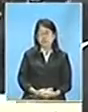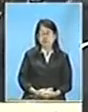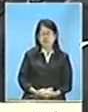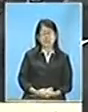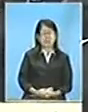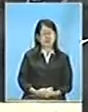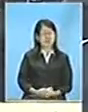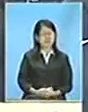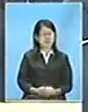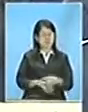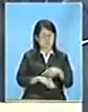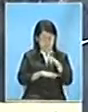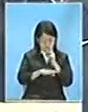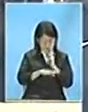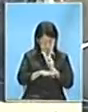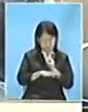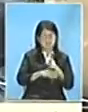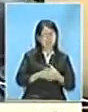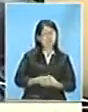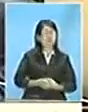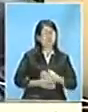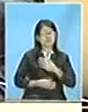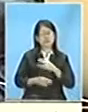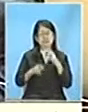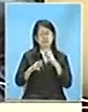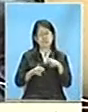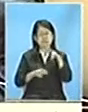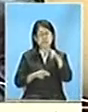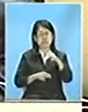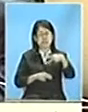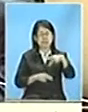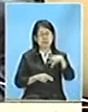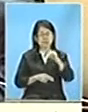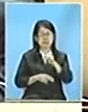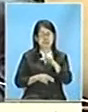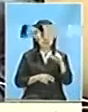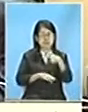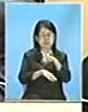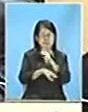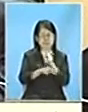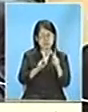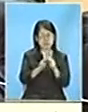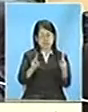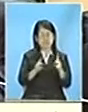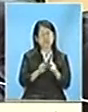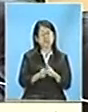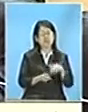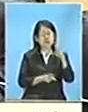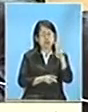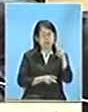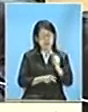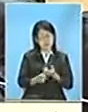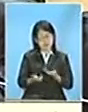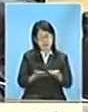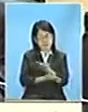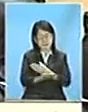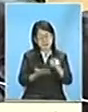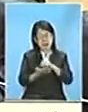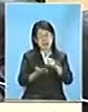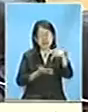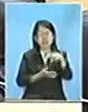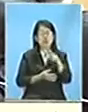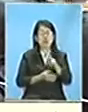กราบเรียนประธานวุฒิสภาด้วยดิฉันนางนฤมลศิริวัฒน์ประธานคณะกรรมการวิสามัญพิจารณาร่างพระราชบัญญัติสถาบันการพลศึกษาฉ